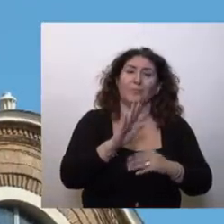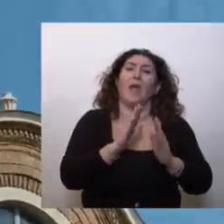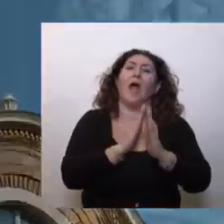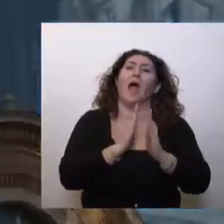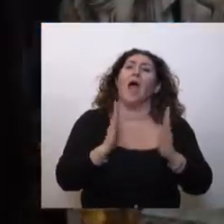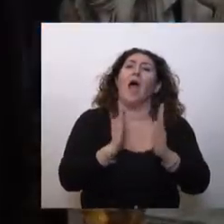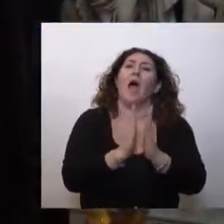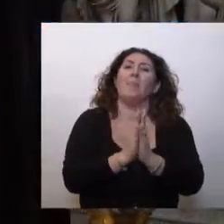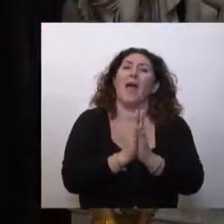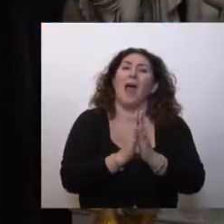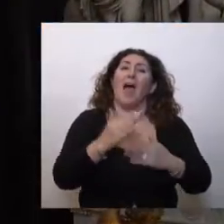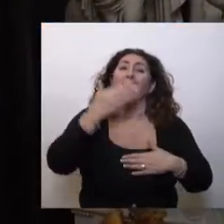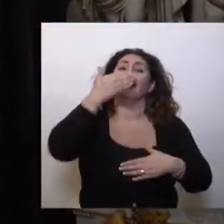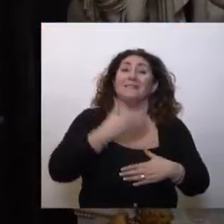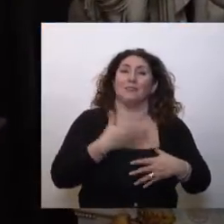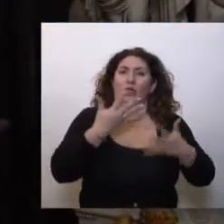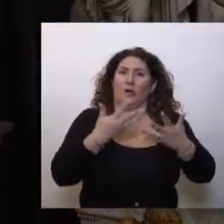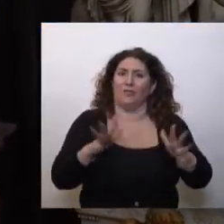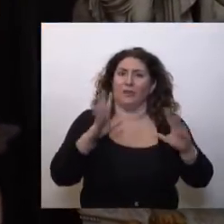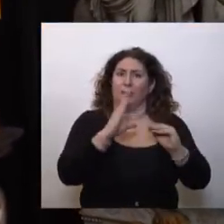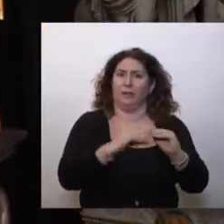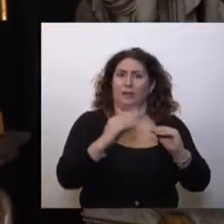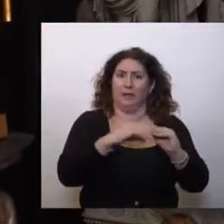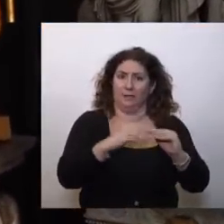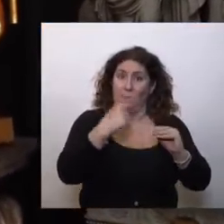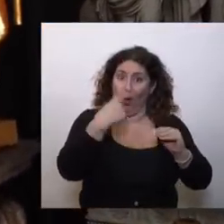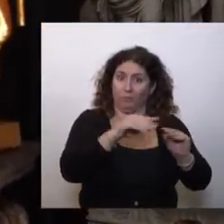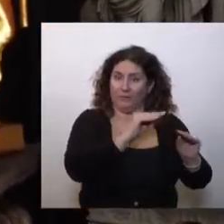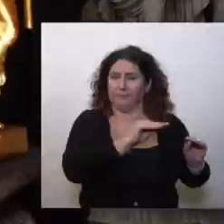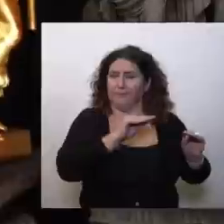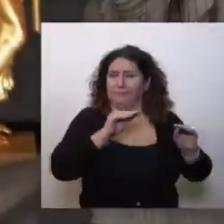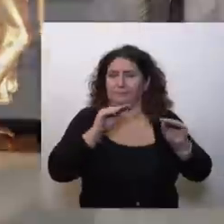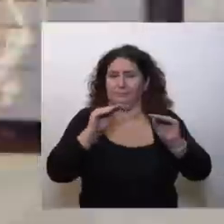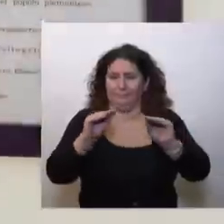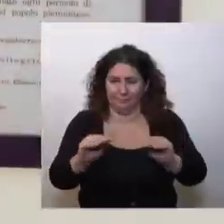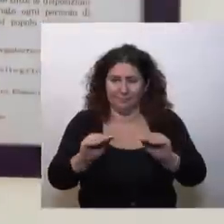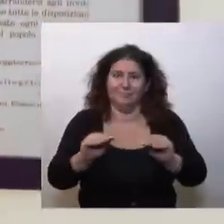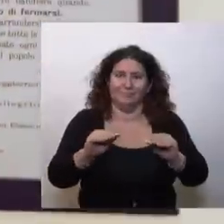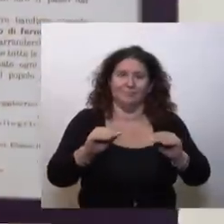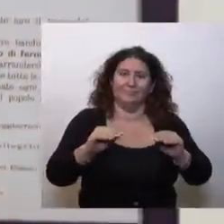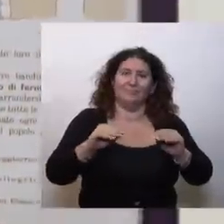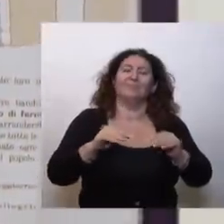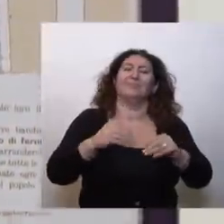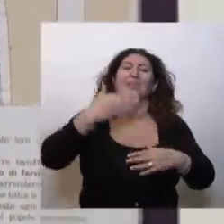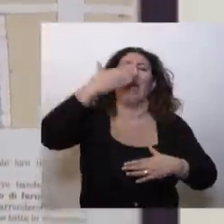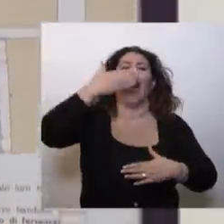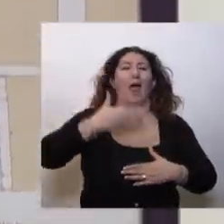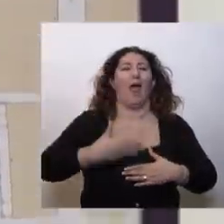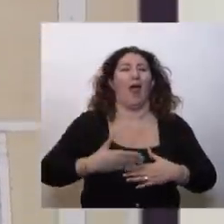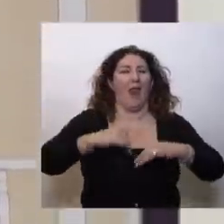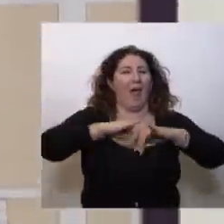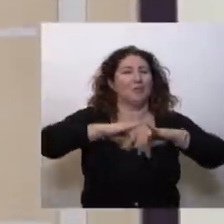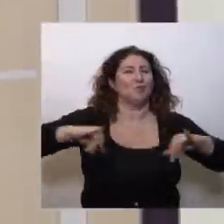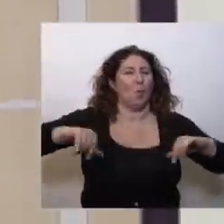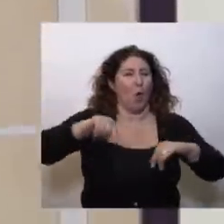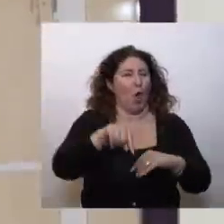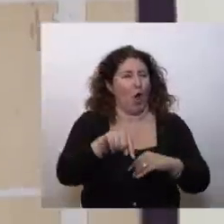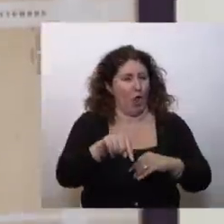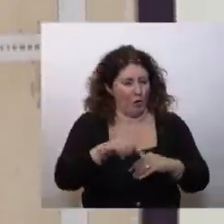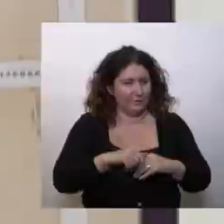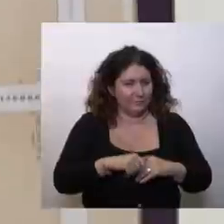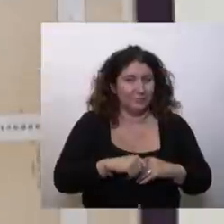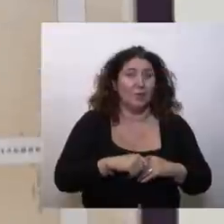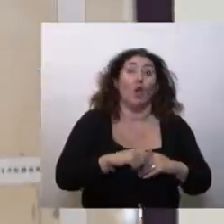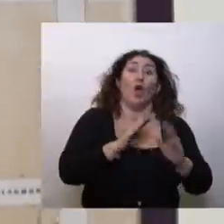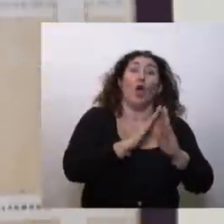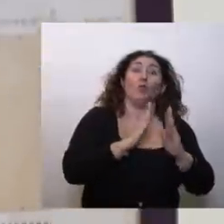della Sindone, dove trova sistemazione il Lenzuolo. Tra il Duomo, Palazzo Reale e